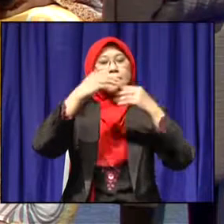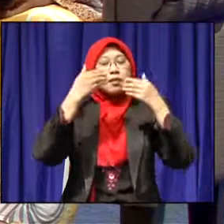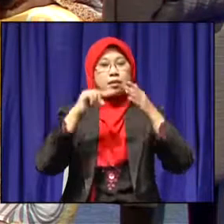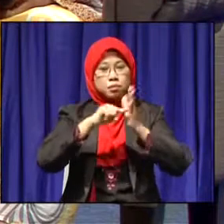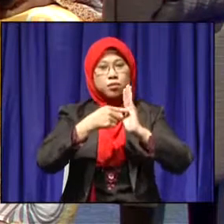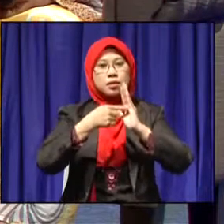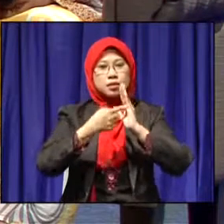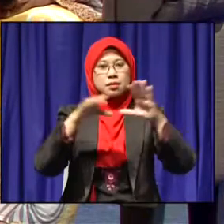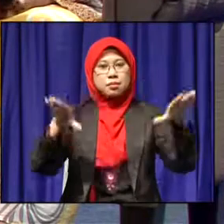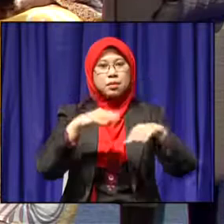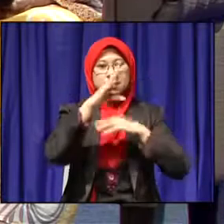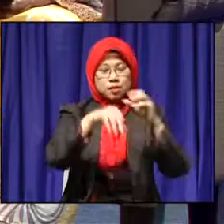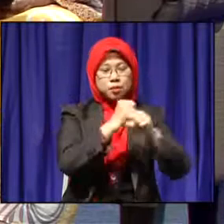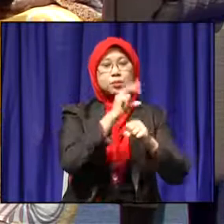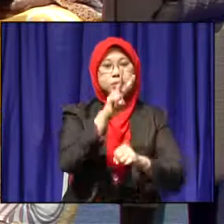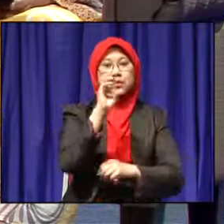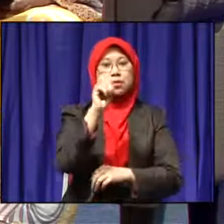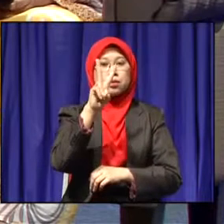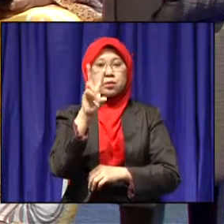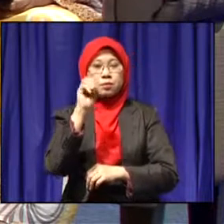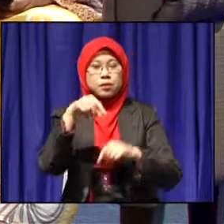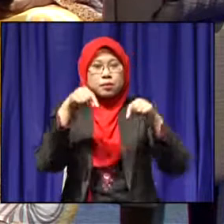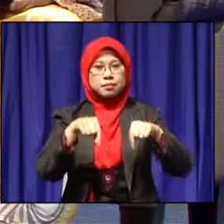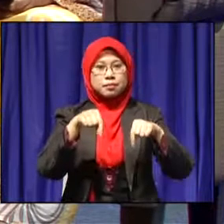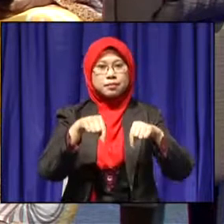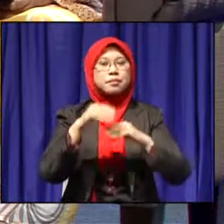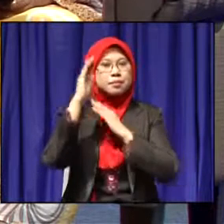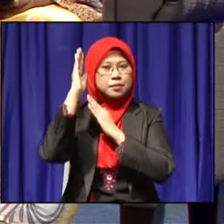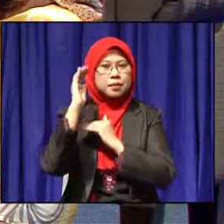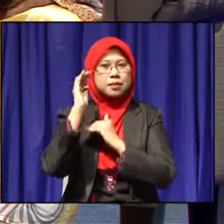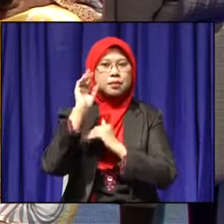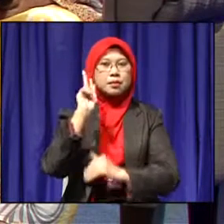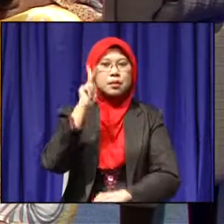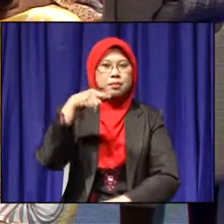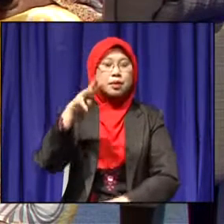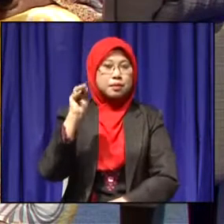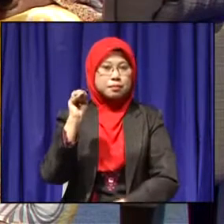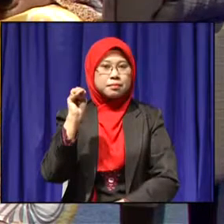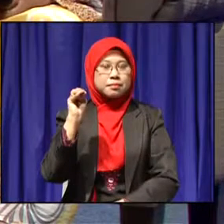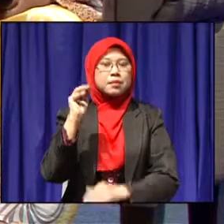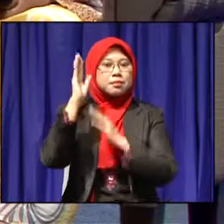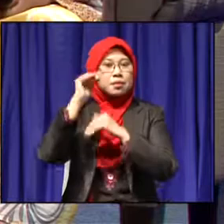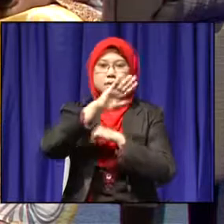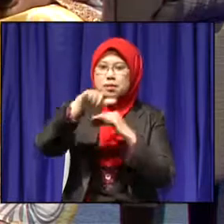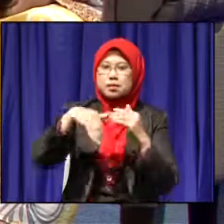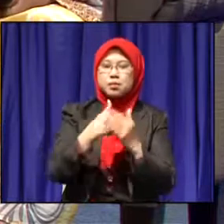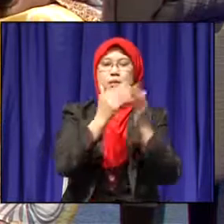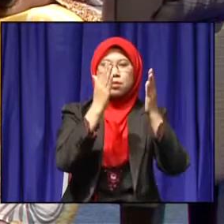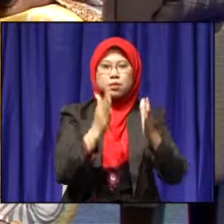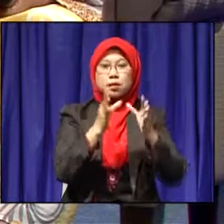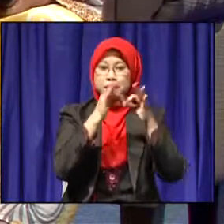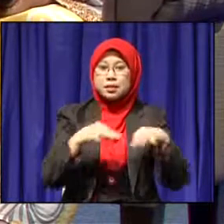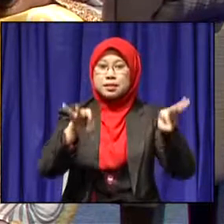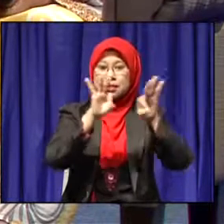dilaksanakan pada tahun 2020 ini ya kami berharap ya begitu Hakiki PM kami berharap supaya semua pihak yang berkepentingan